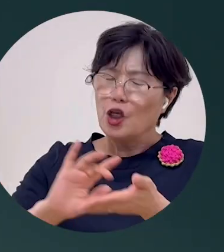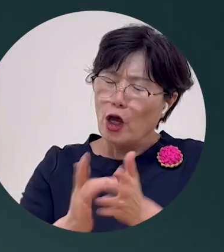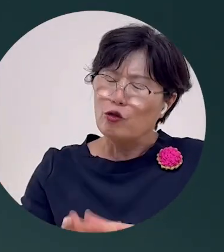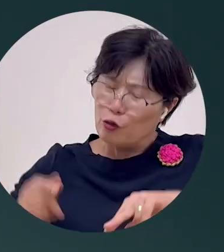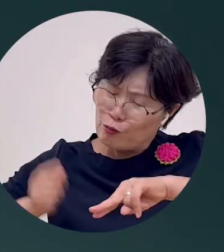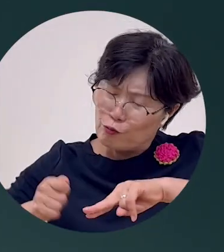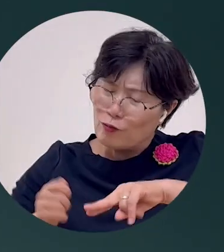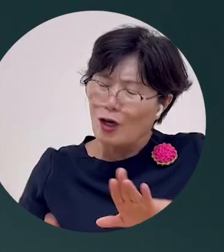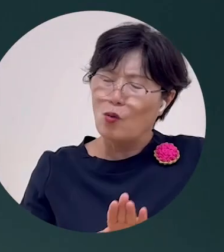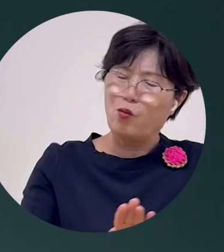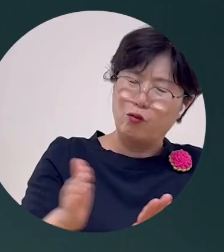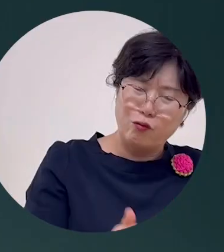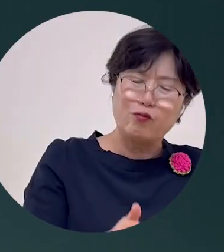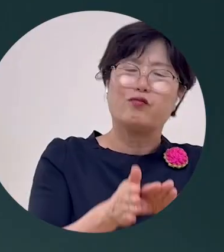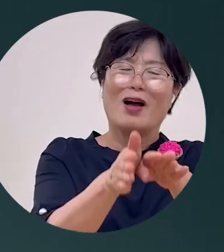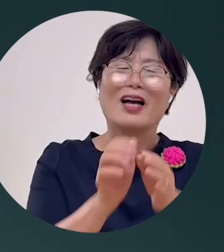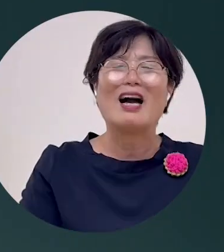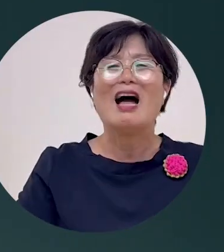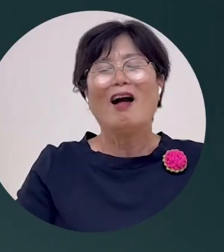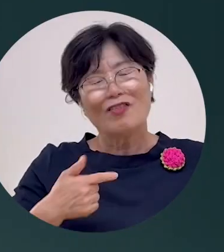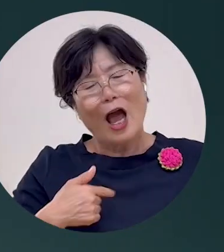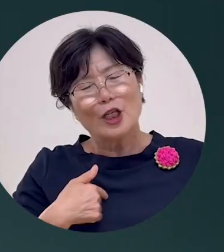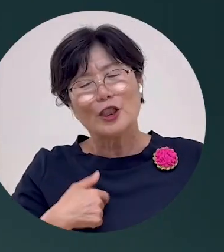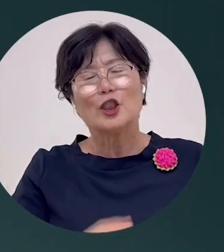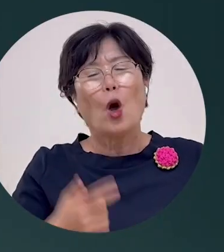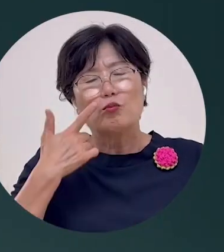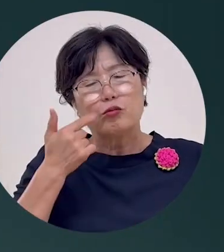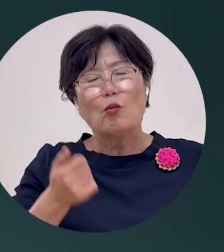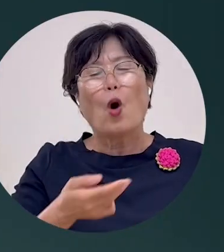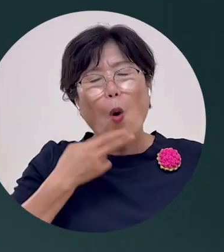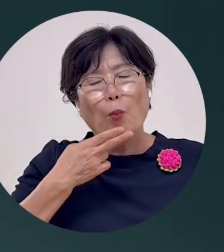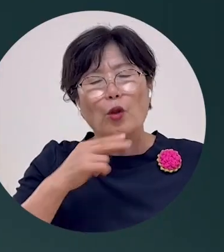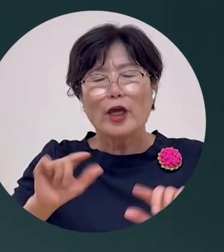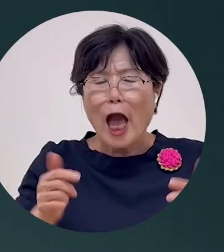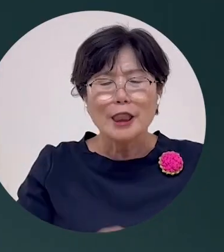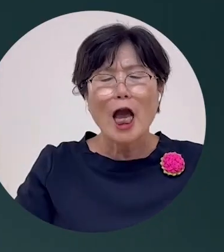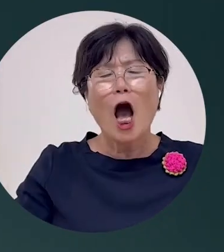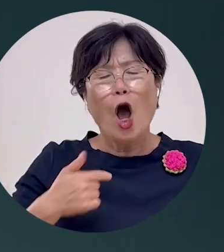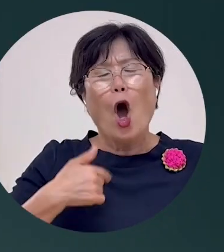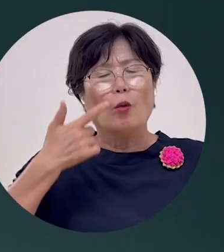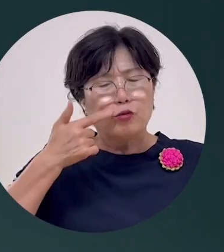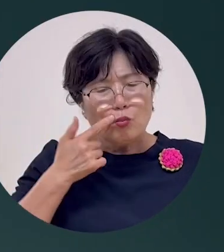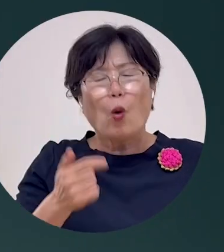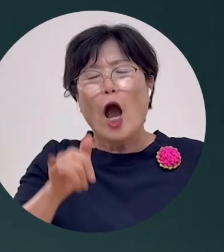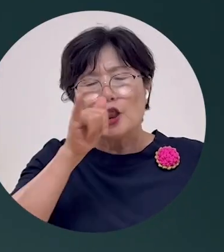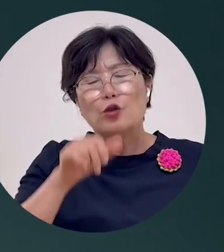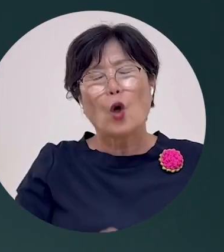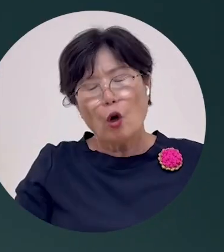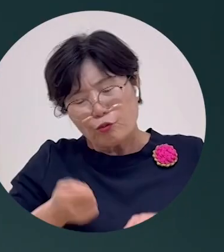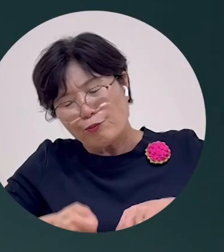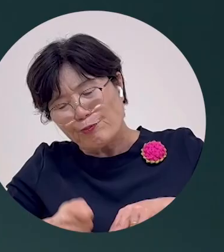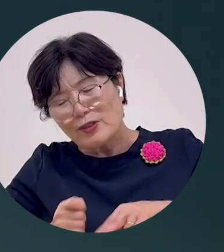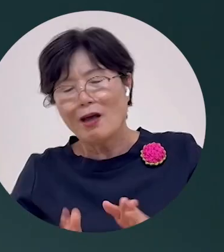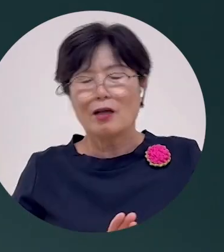때리시네? 나는 사생아가 아닌가 봐. 친자식인가 봐. 예수님이 매를